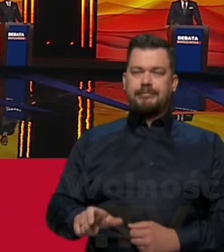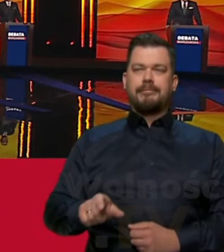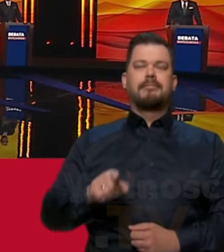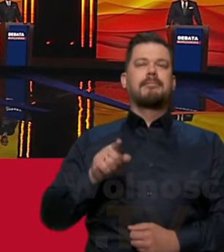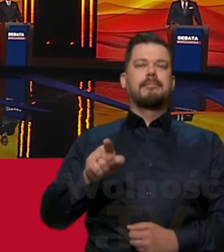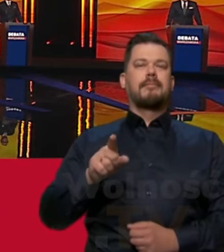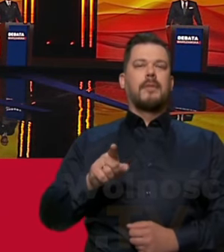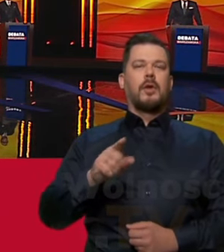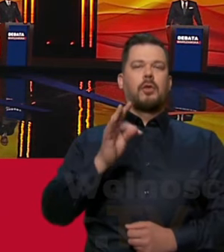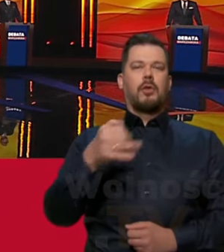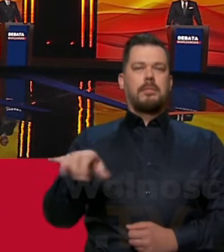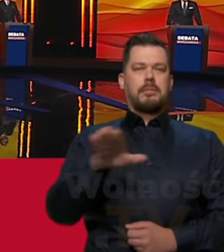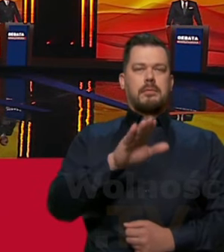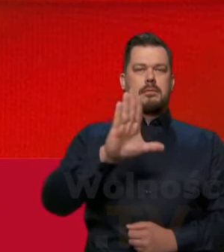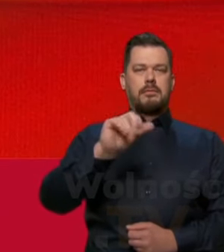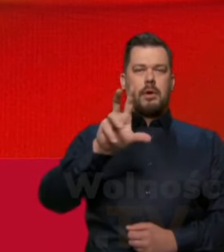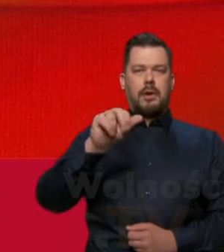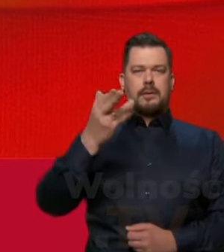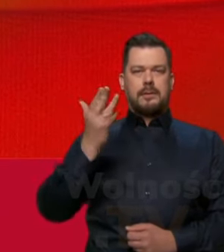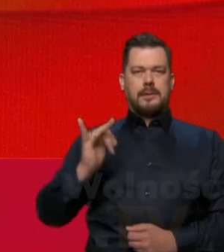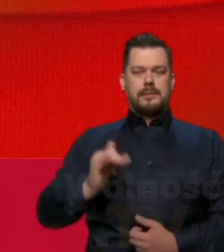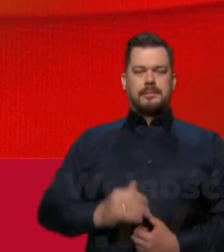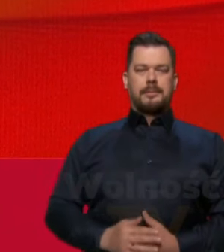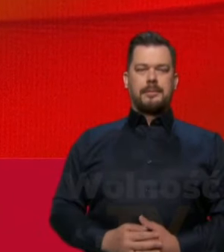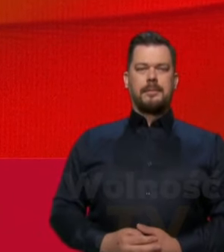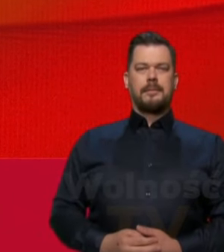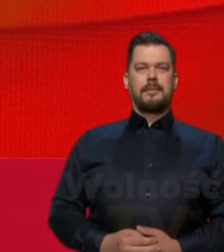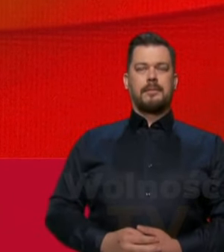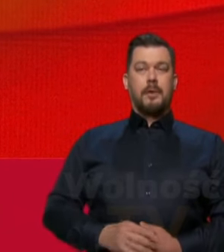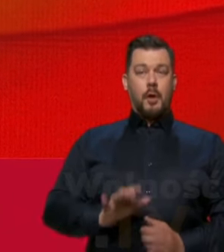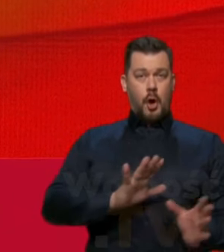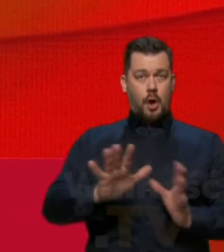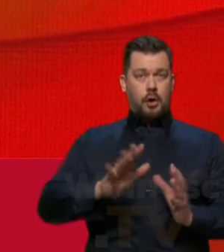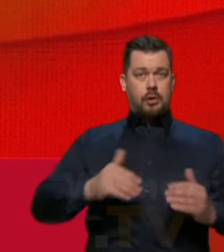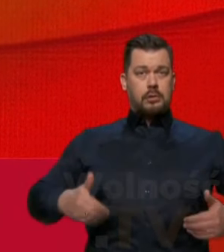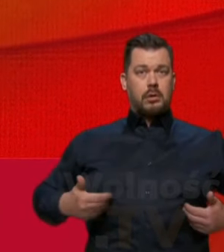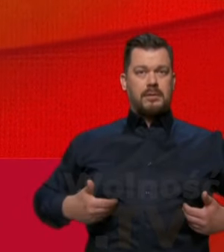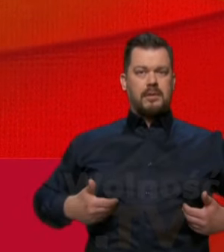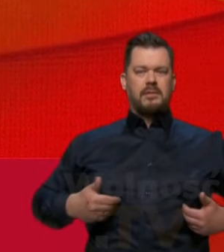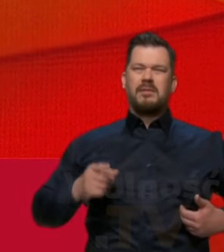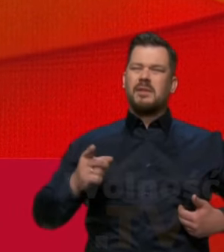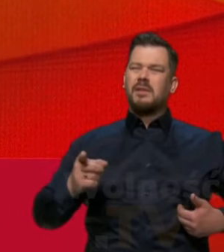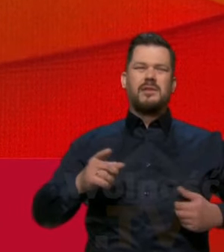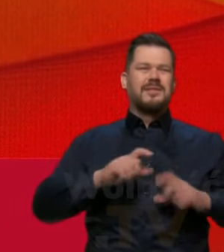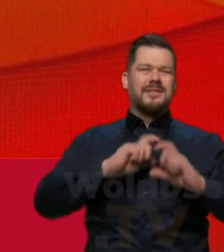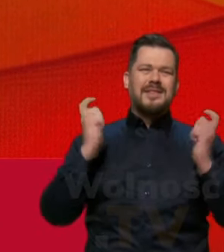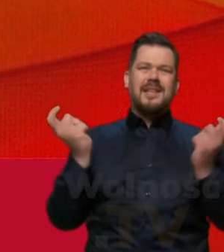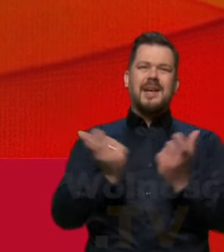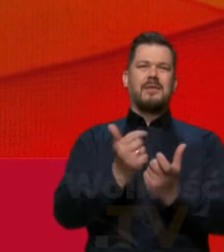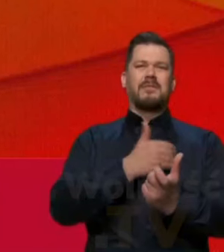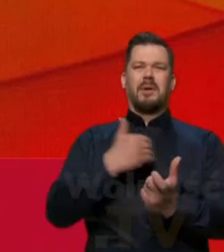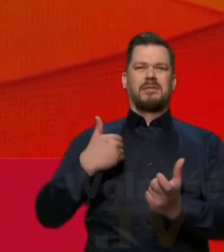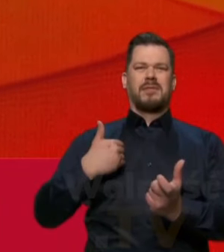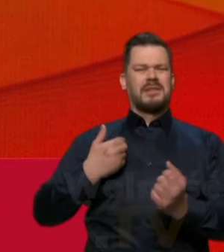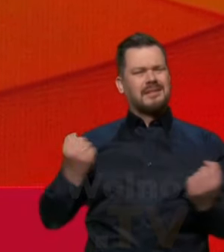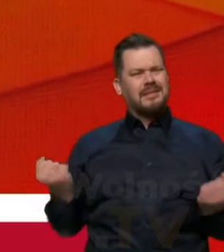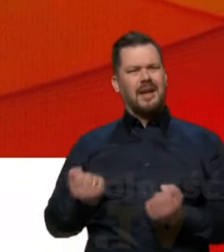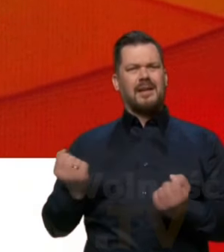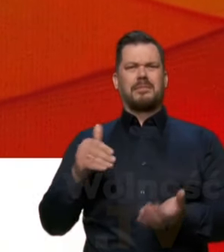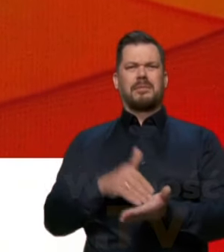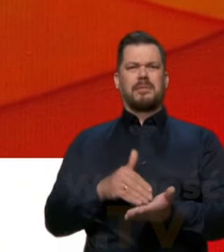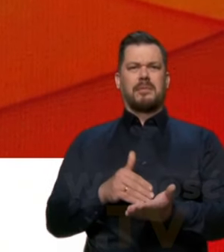pytanie odpowie pan Tobiasz Bocheński. Ochrona zdrowia jest naszym wielkim zbiorowym wyzwaniem i wysiłkiem i